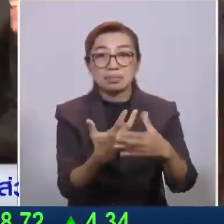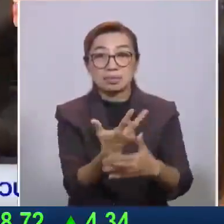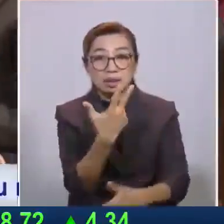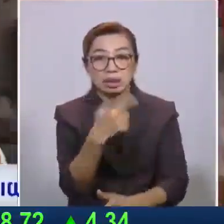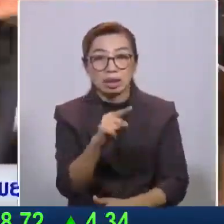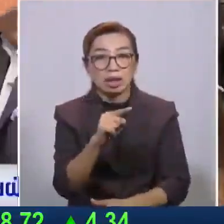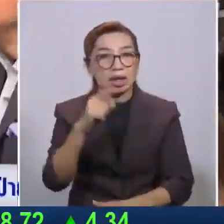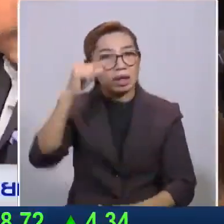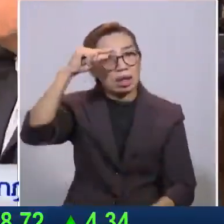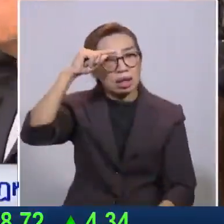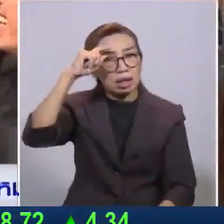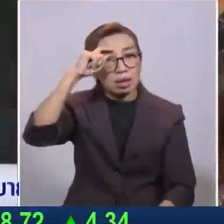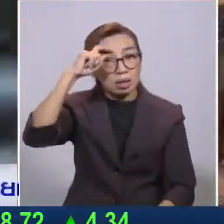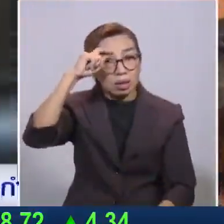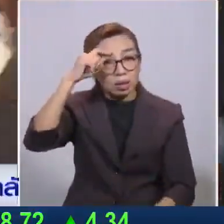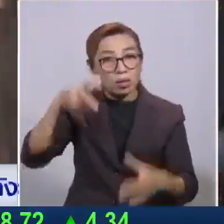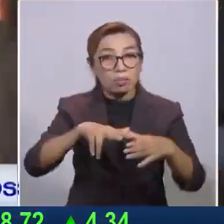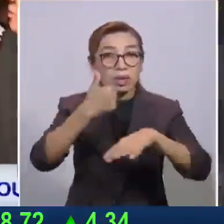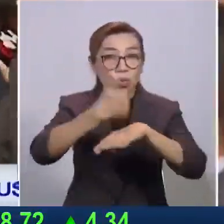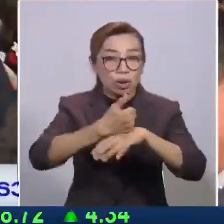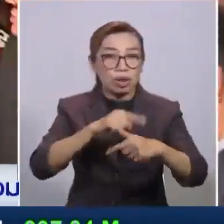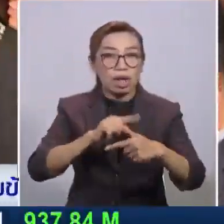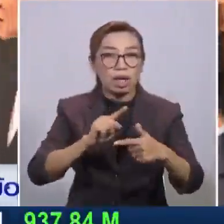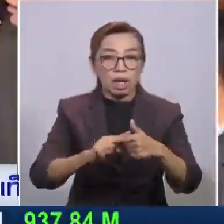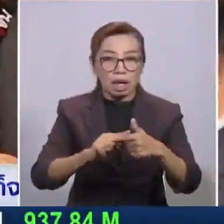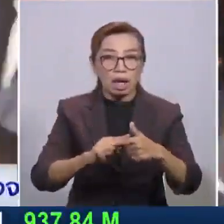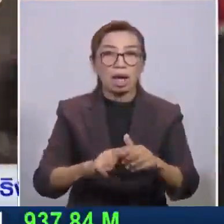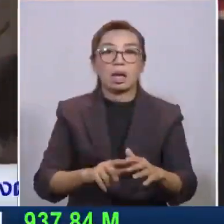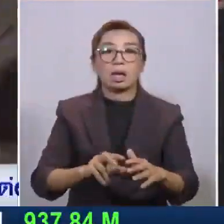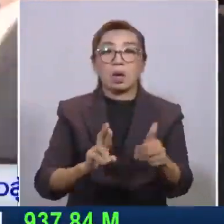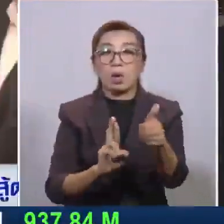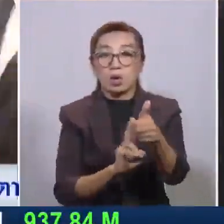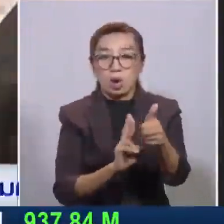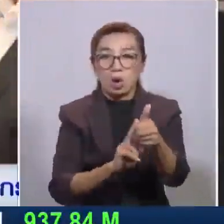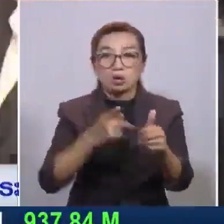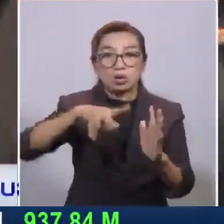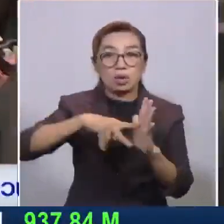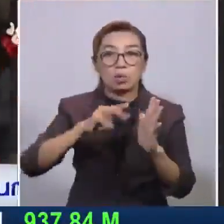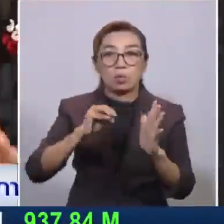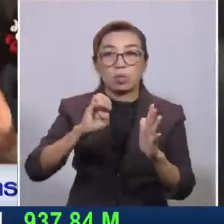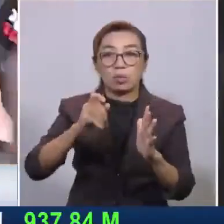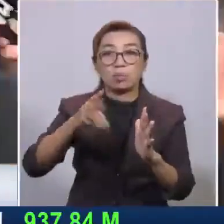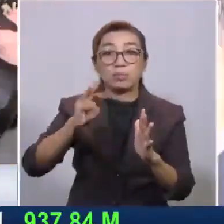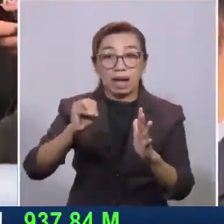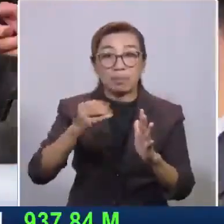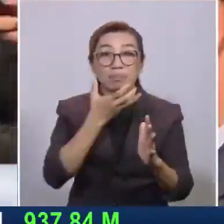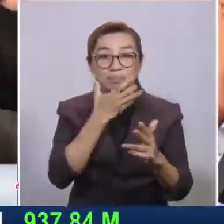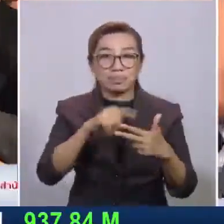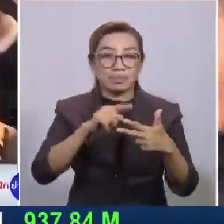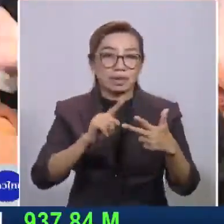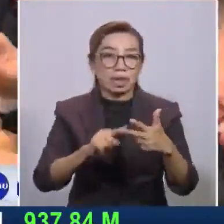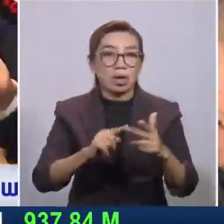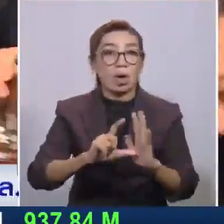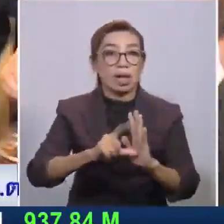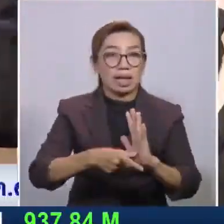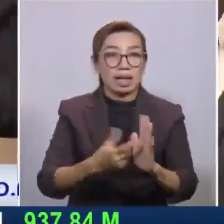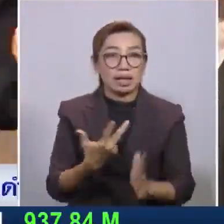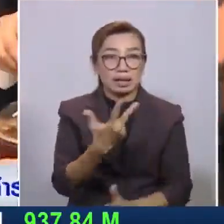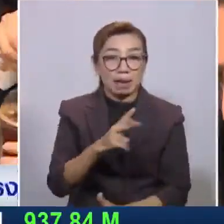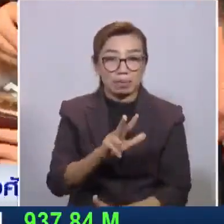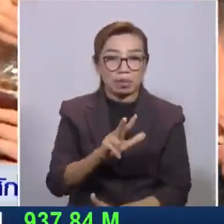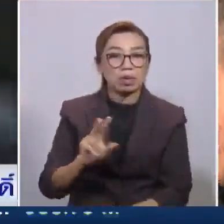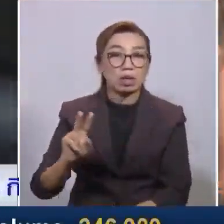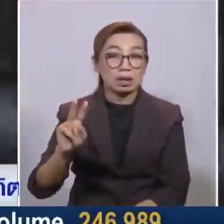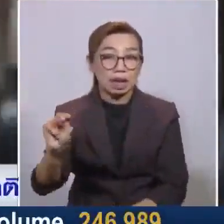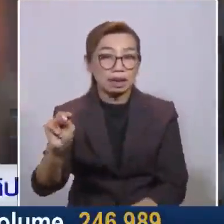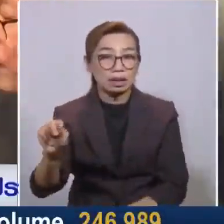กอบด้วยนายแพทย์ชลน่านศรีแก้วหัวหน้าพรรคนายภูมิธรรมเวชยชัยรองหัวหน้าพรรคนายประเสริฐจันทละรงทองเลขาธิการพรรคได้นัดพูดคุยห